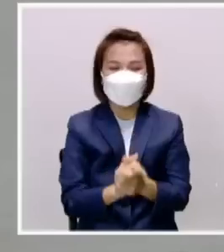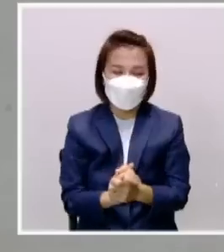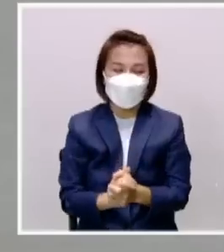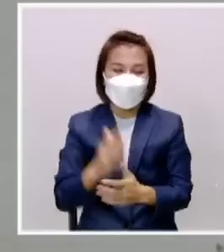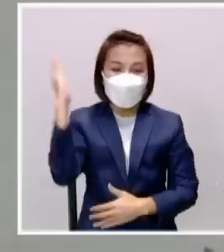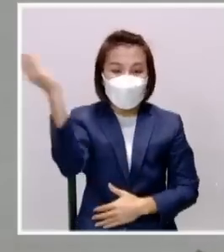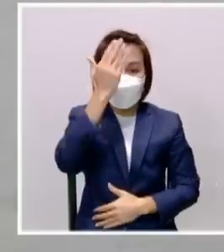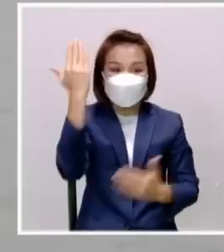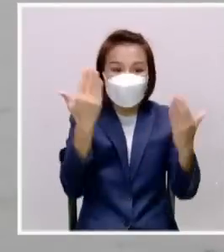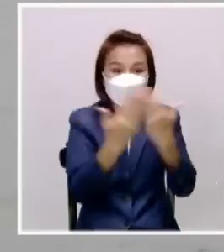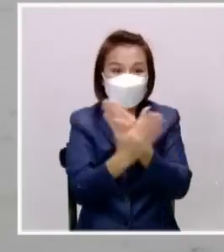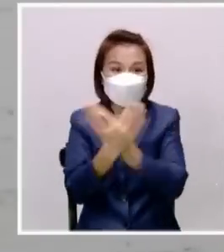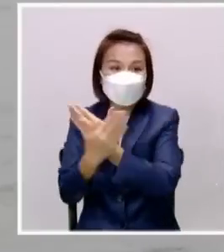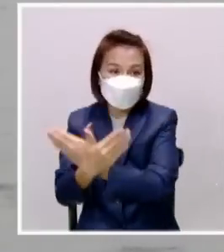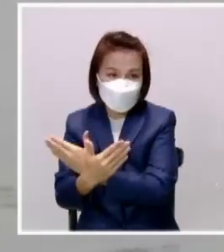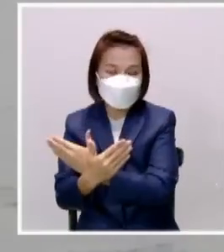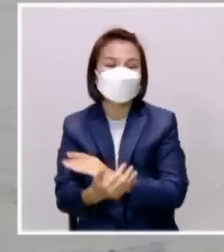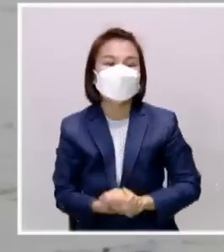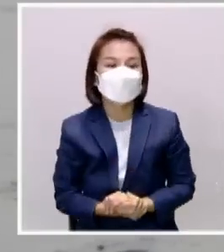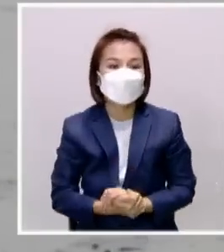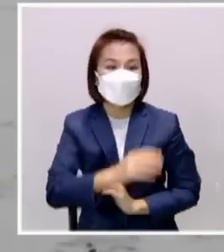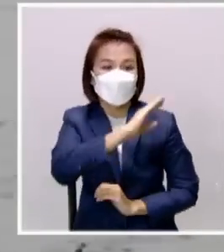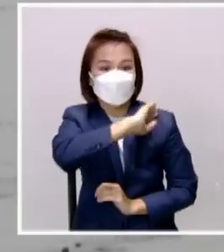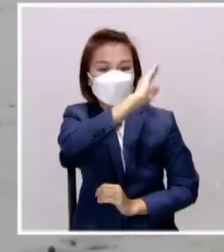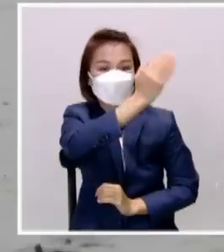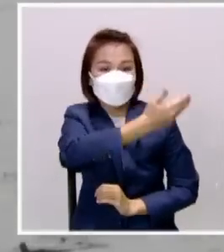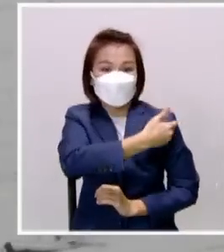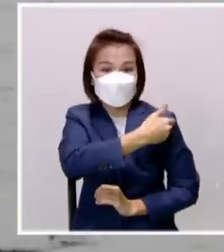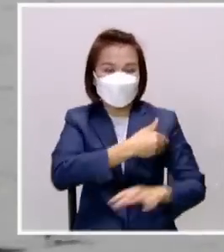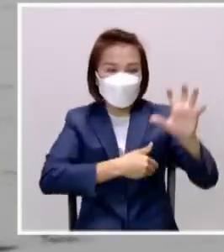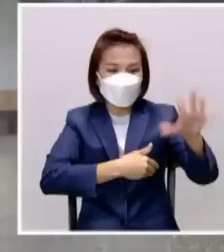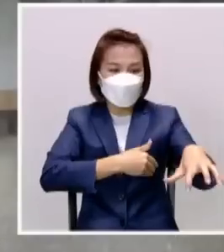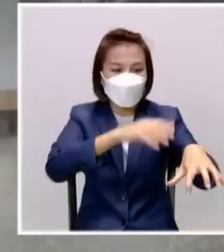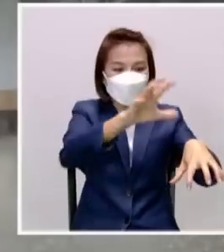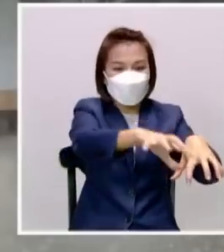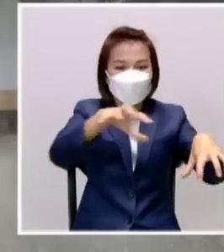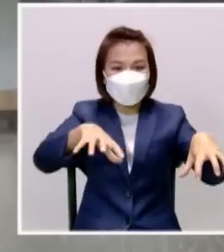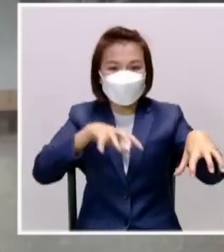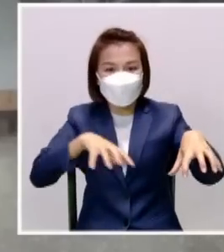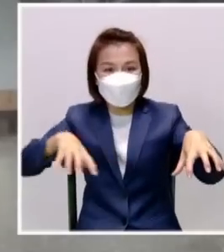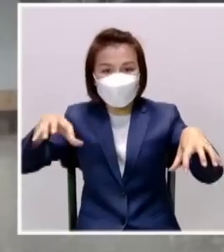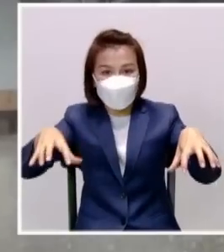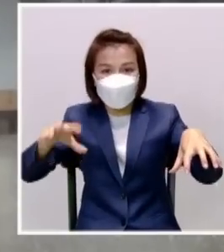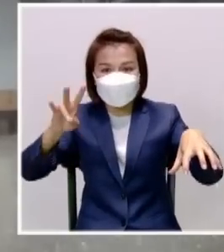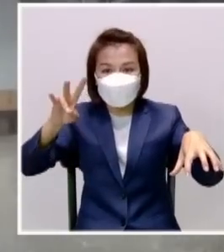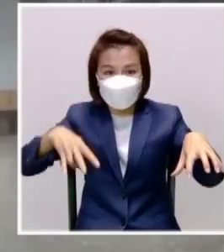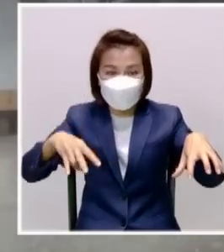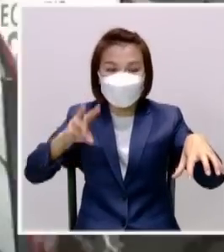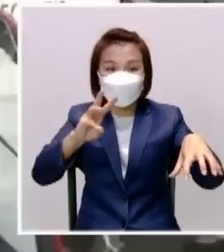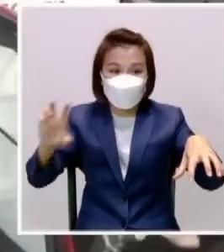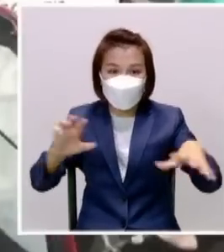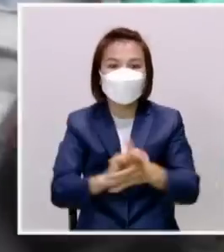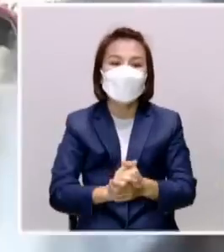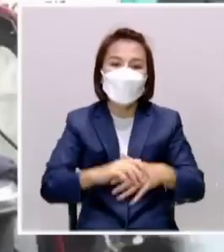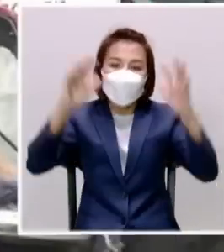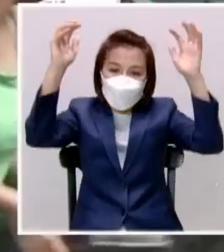สภาพภูมิอากาศค่ะสำหรับฟิลิปปินส์เป็นประเทศที่มีหมู่เกาะมากกว่า 7,600 เกาะนะคะเผชิญกับพายุโซนร้อนประม